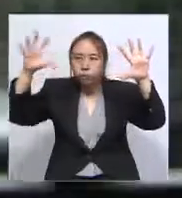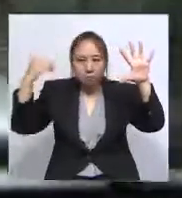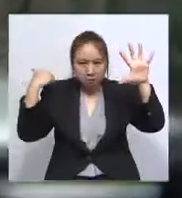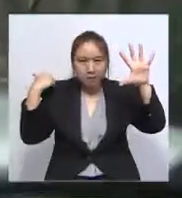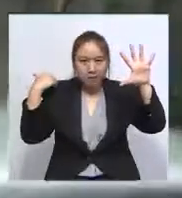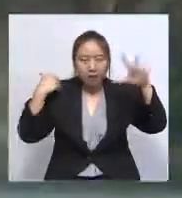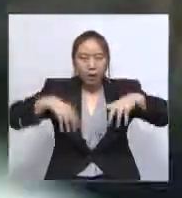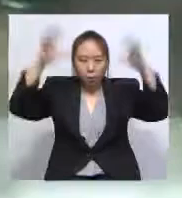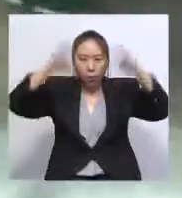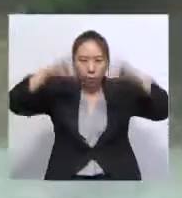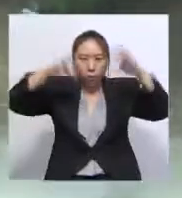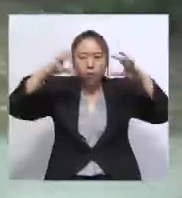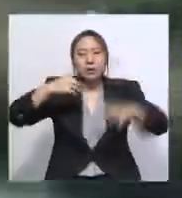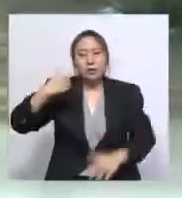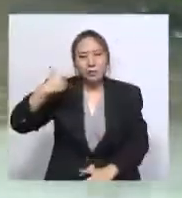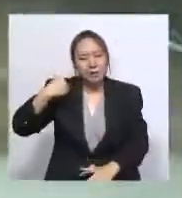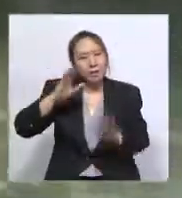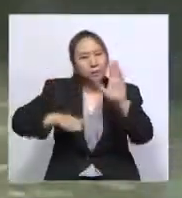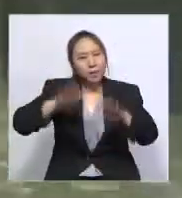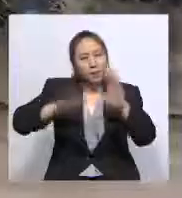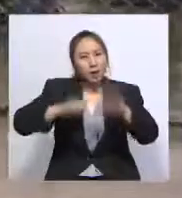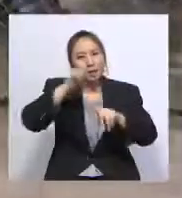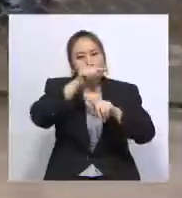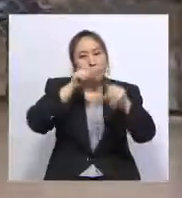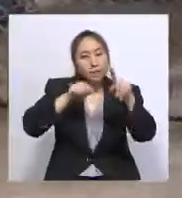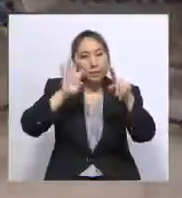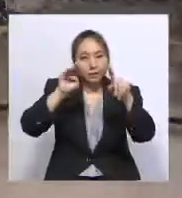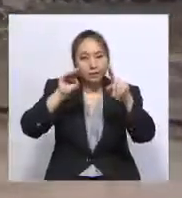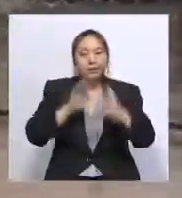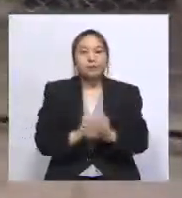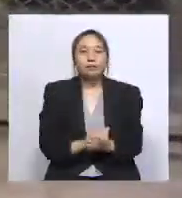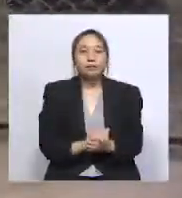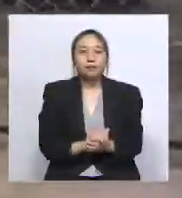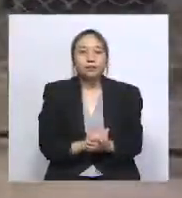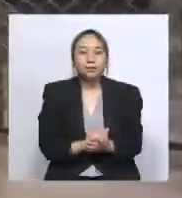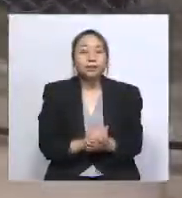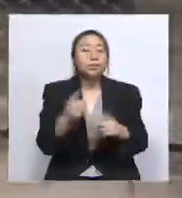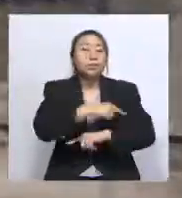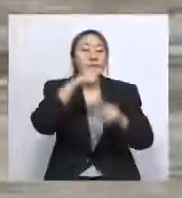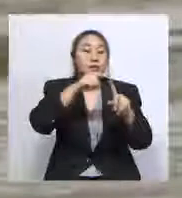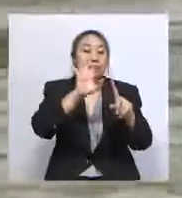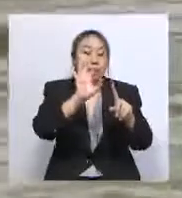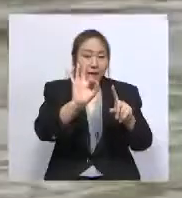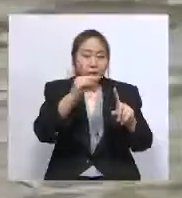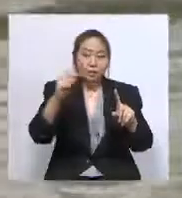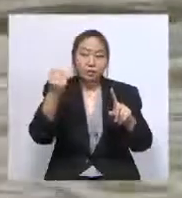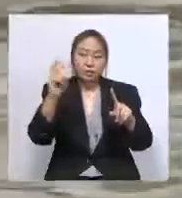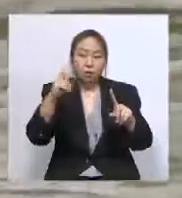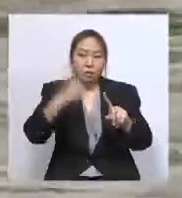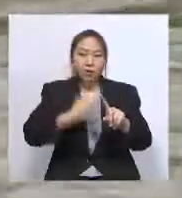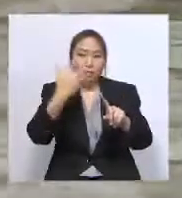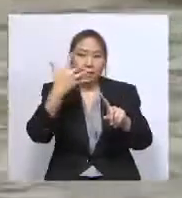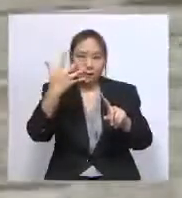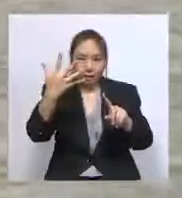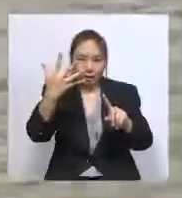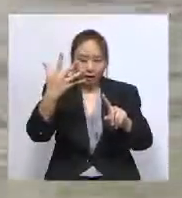ากแล้วก็มีฝนฟ้าคะนองอยู่นะครับประมาณร้อยละ40ของพื้นที่ส่วนในช่วงวันที่9ถึง12พฤษภา